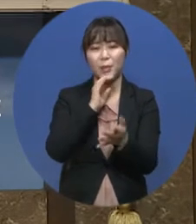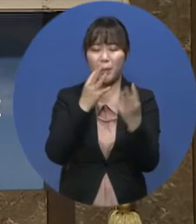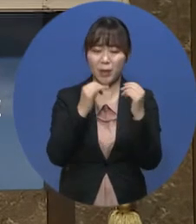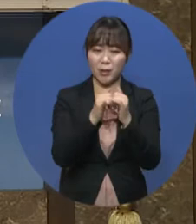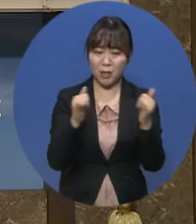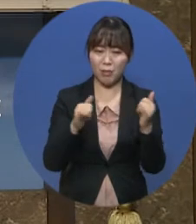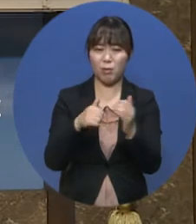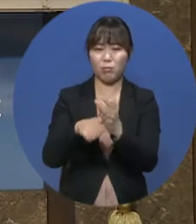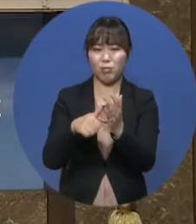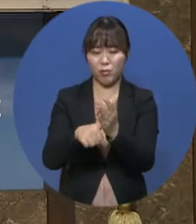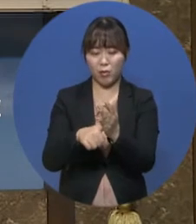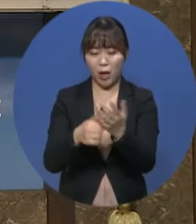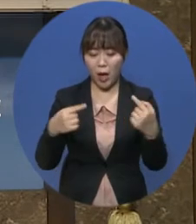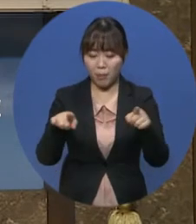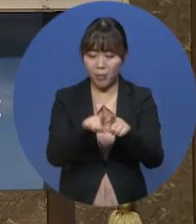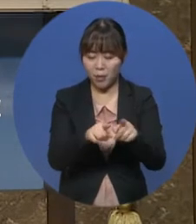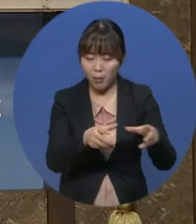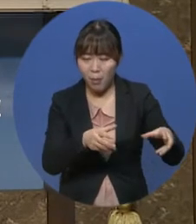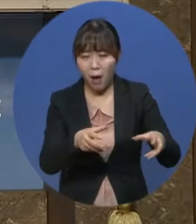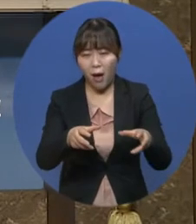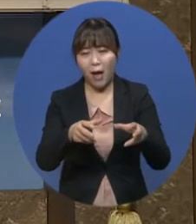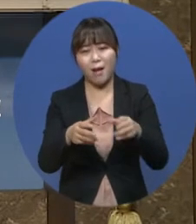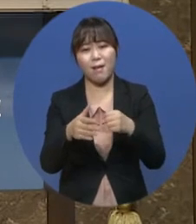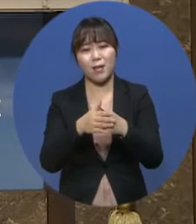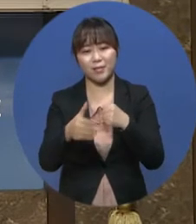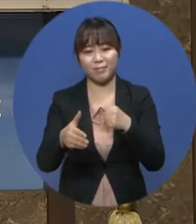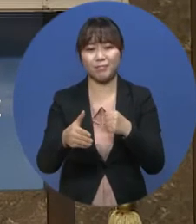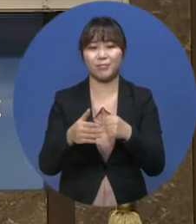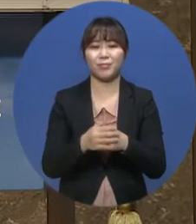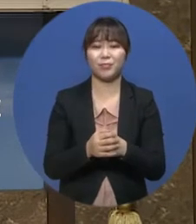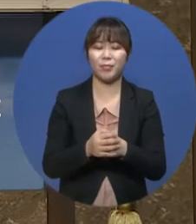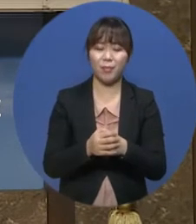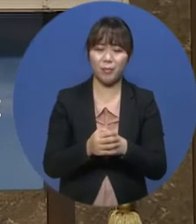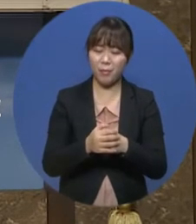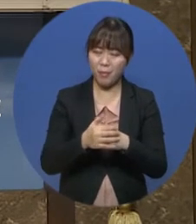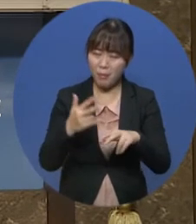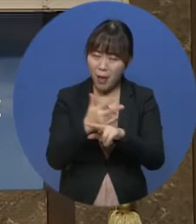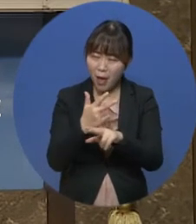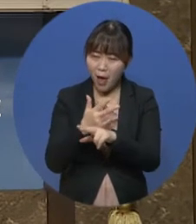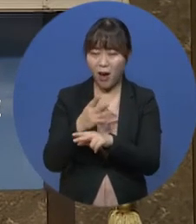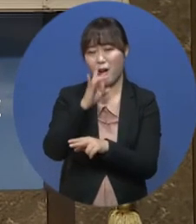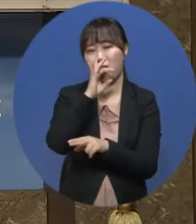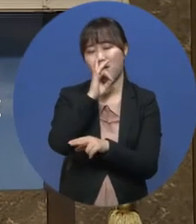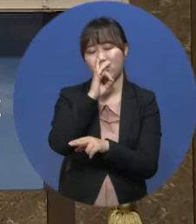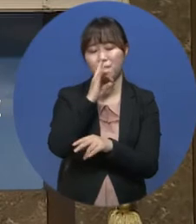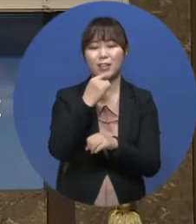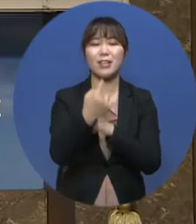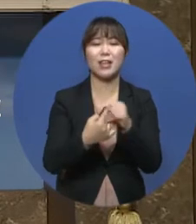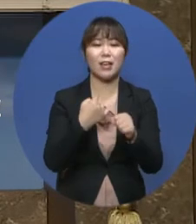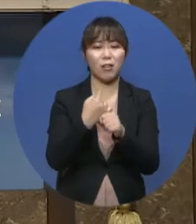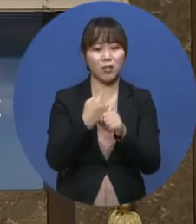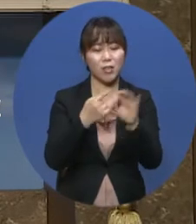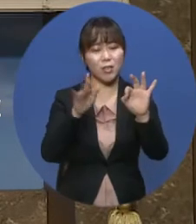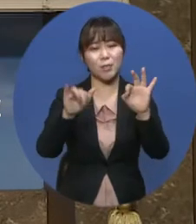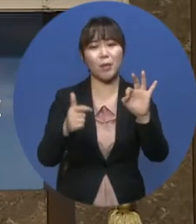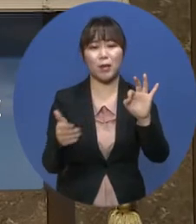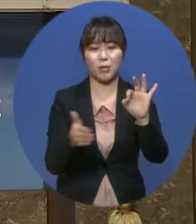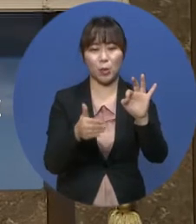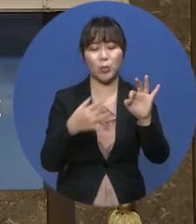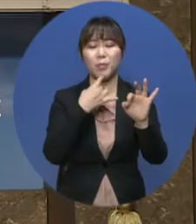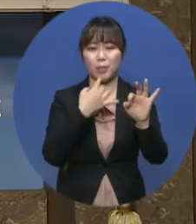장비가 움직이게 되기 때문에 그래서 어 매주는 못하고 일련의 그저 뭐 한 10번정도